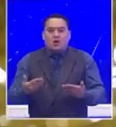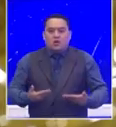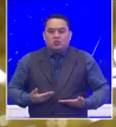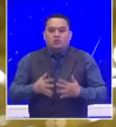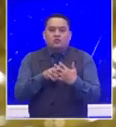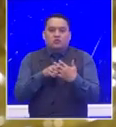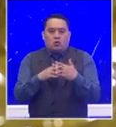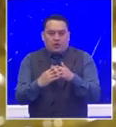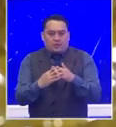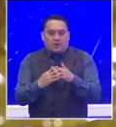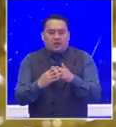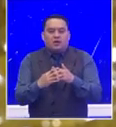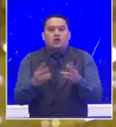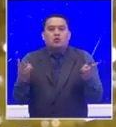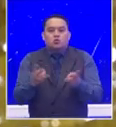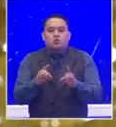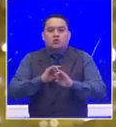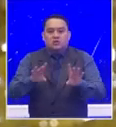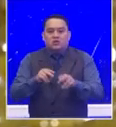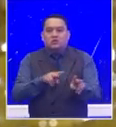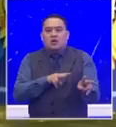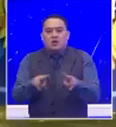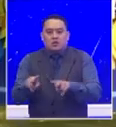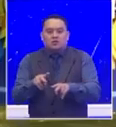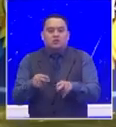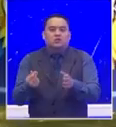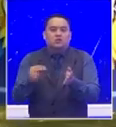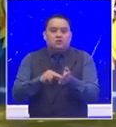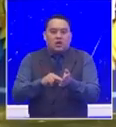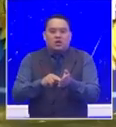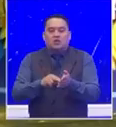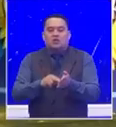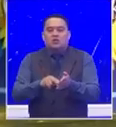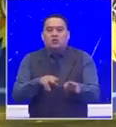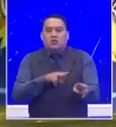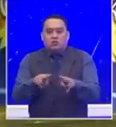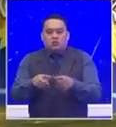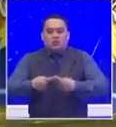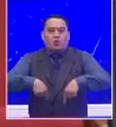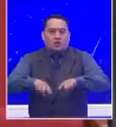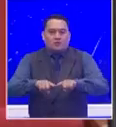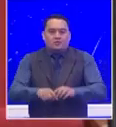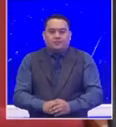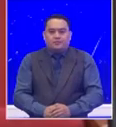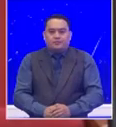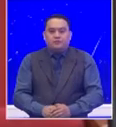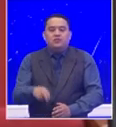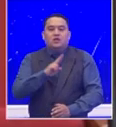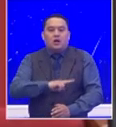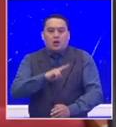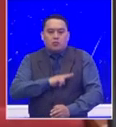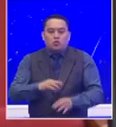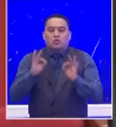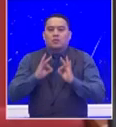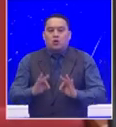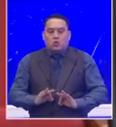в сельской местности. Стоит отметить, что контроль за ценообразованием ведется и со стороны надзорного органа. Работники областной